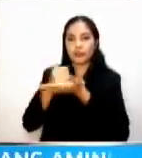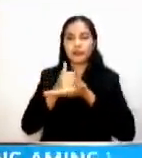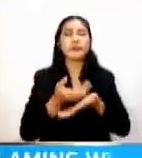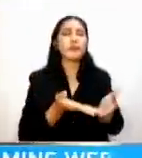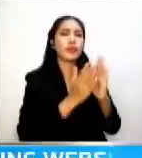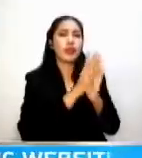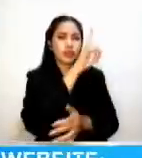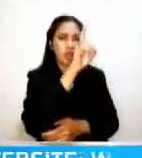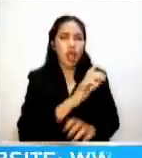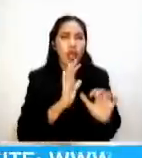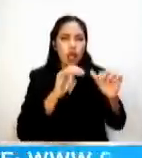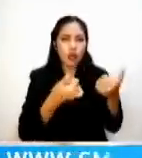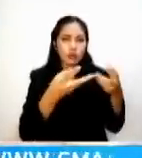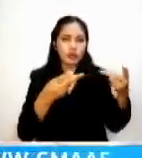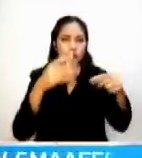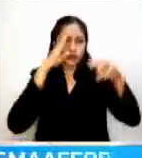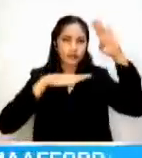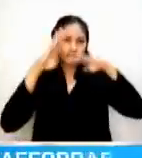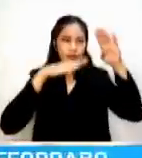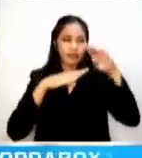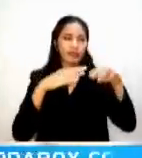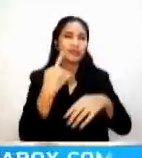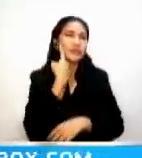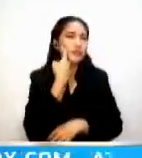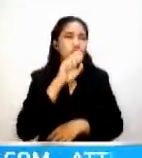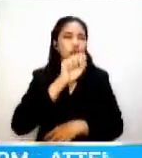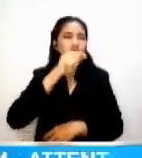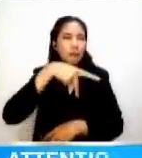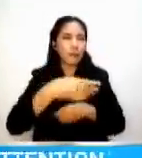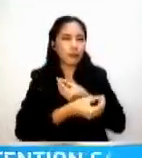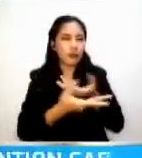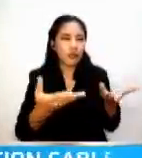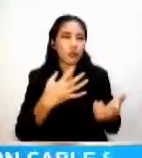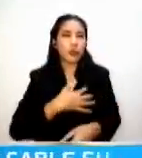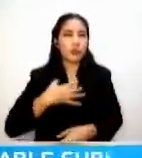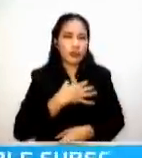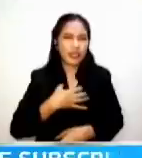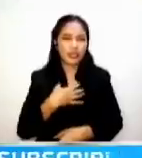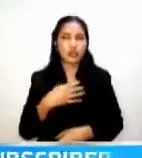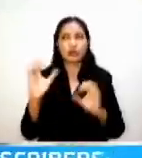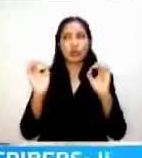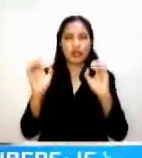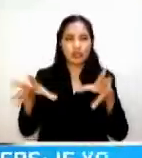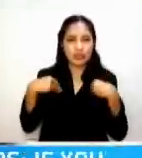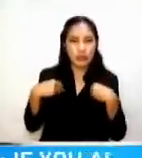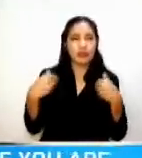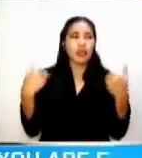sa pagbibigay po ng SAP na sinasabing hindi ho mga nabigyan o nagkaroon ng anomalya, in other words,